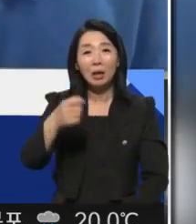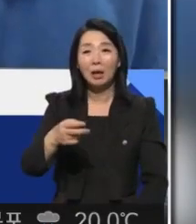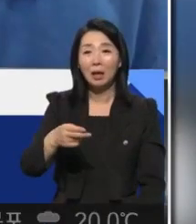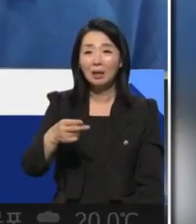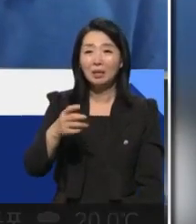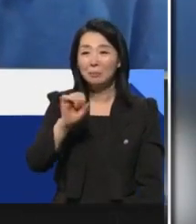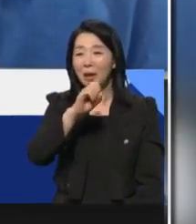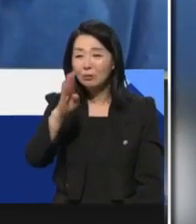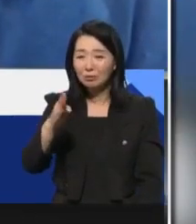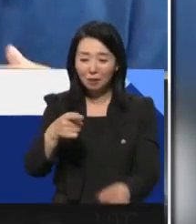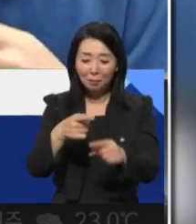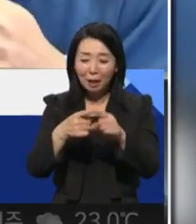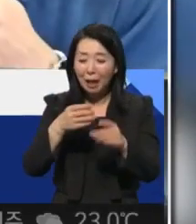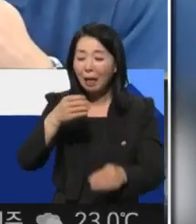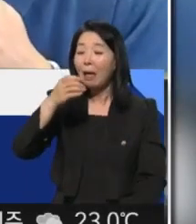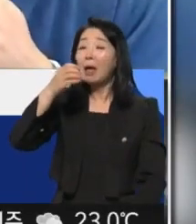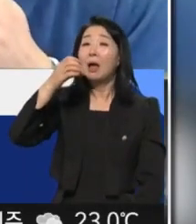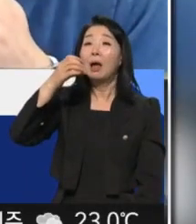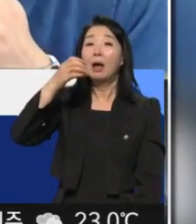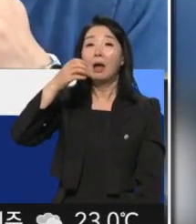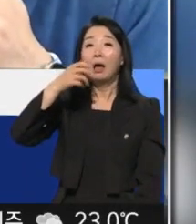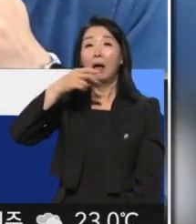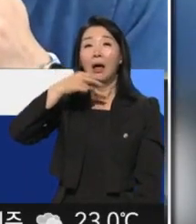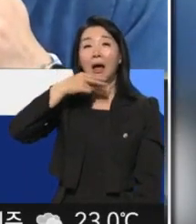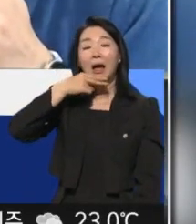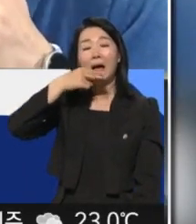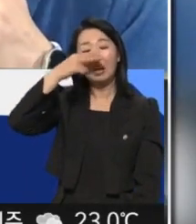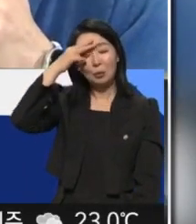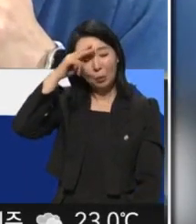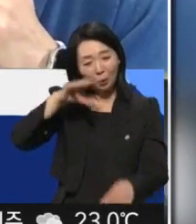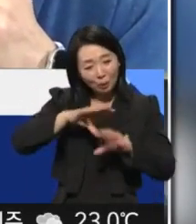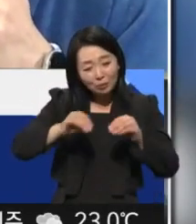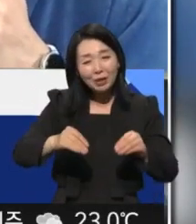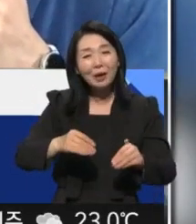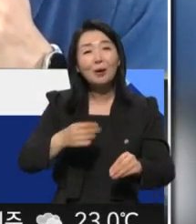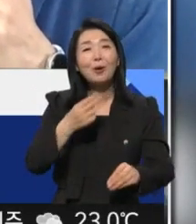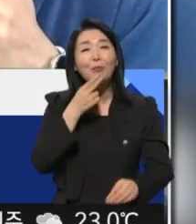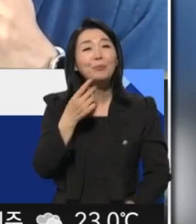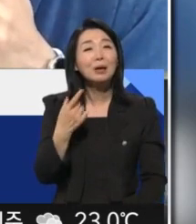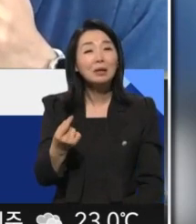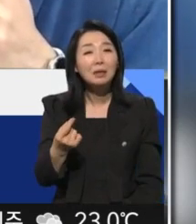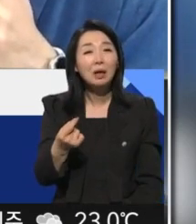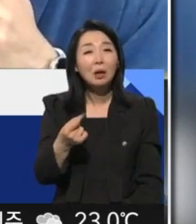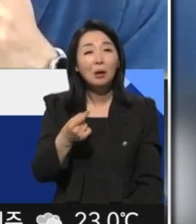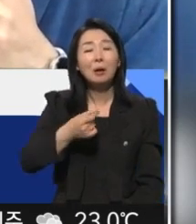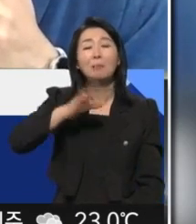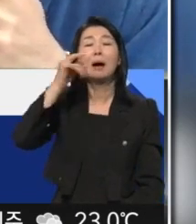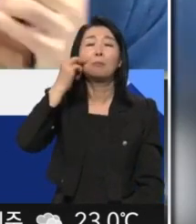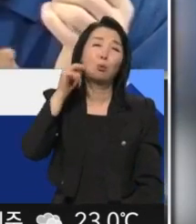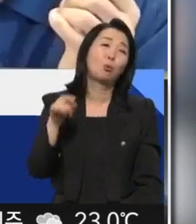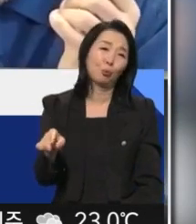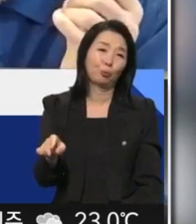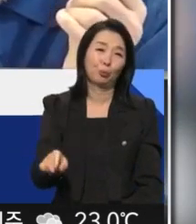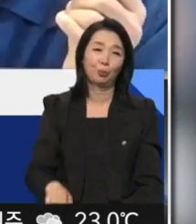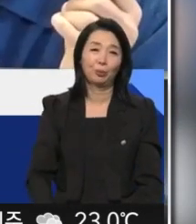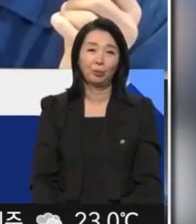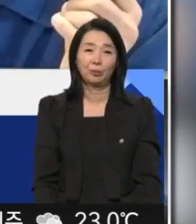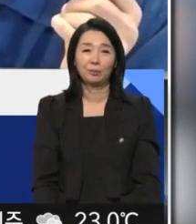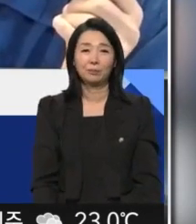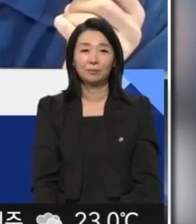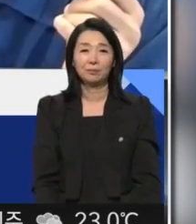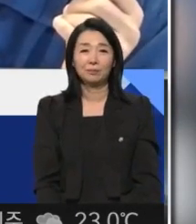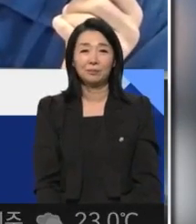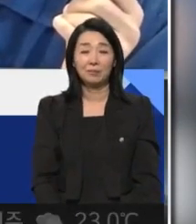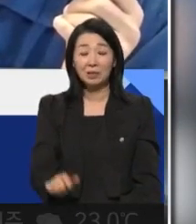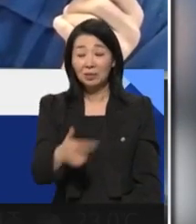반 잔만 먹으면 그 뭐 알코올 분해 효소가 없으신가 그렇대요. 그래서 전혀 못 마시고